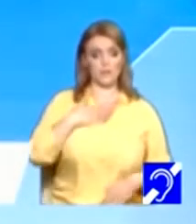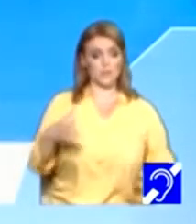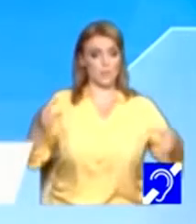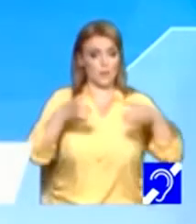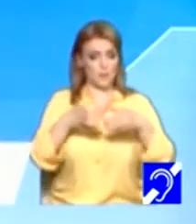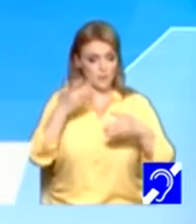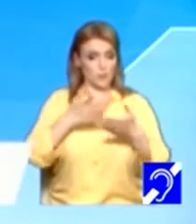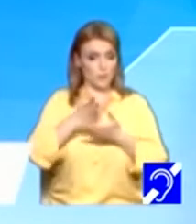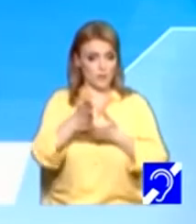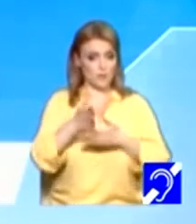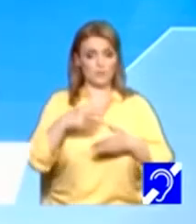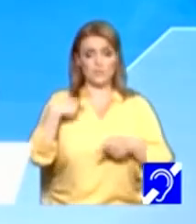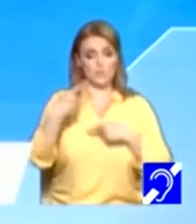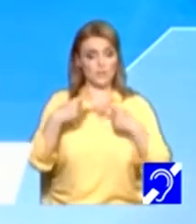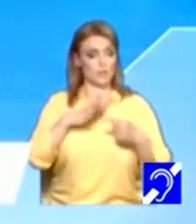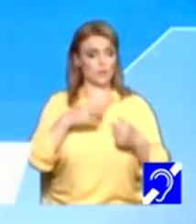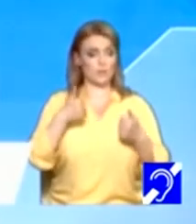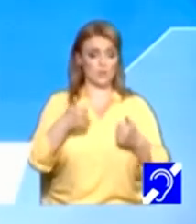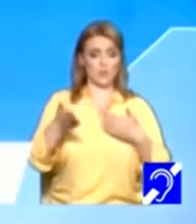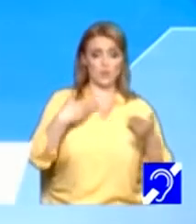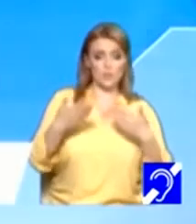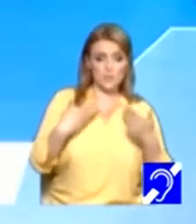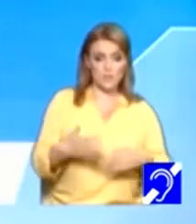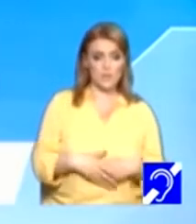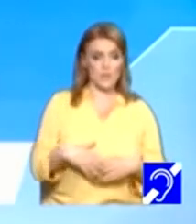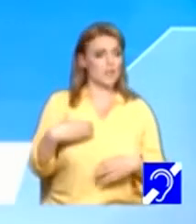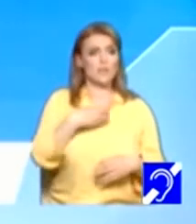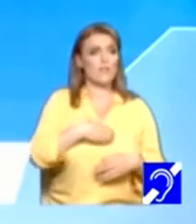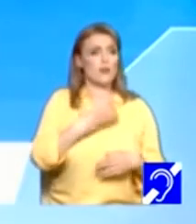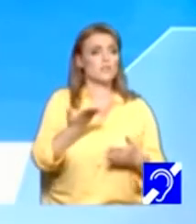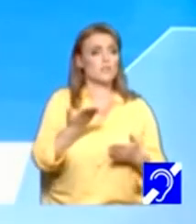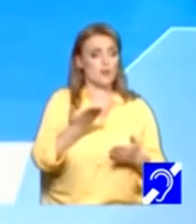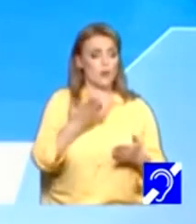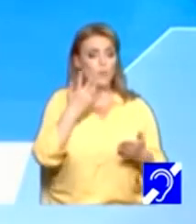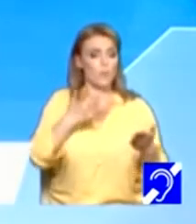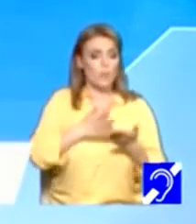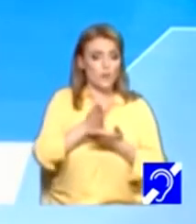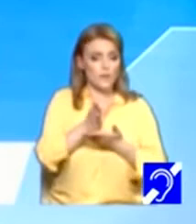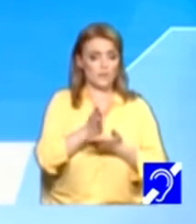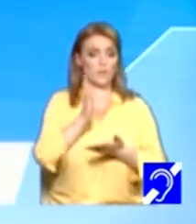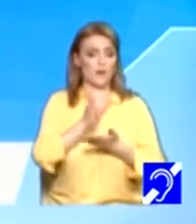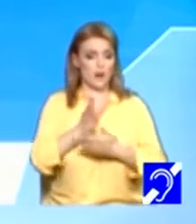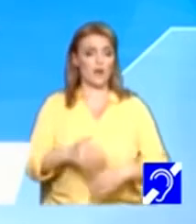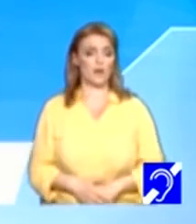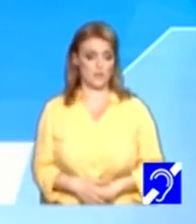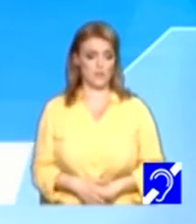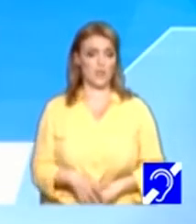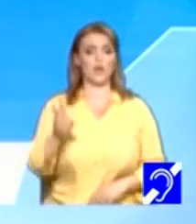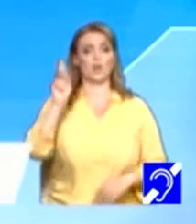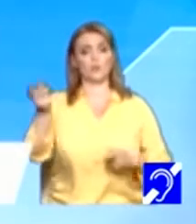Șor întotdeauna a avut o abordare foarte concretă. Indiferent de orientarea geopolitică pe care au politicienii sau